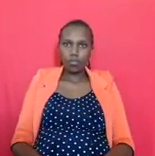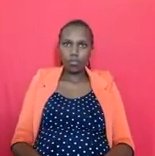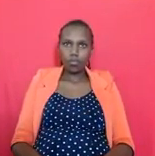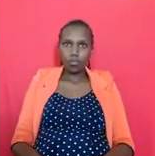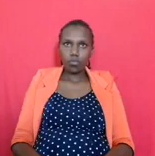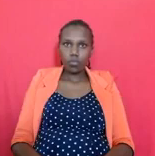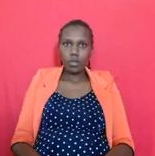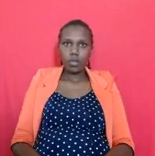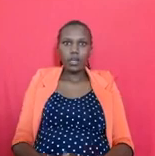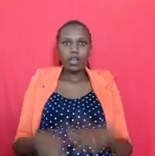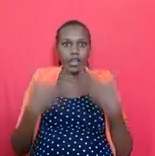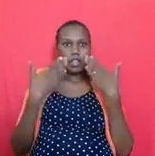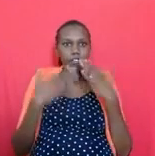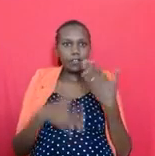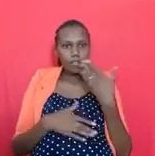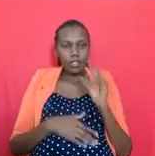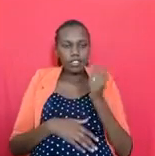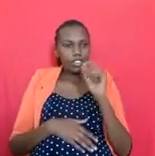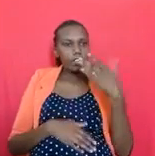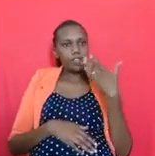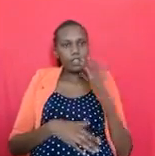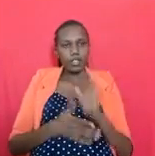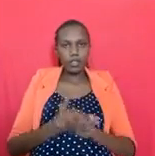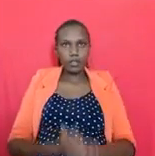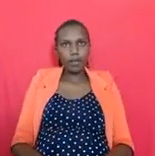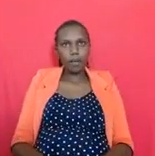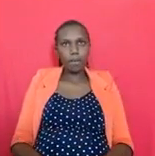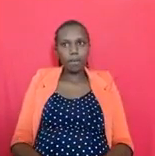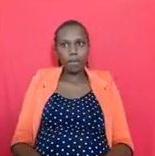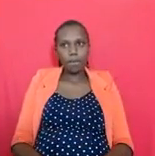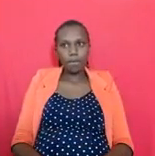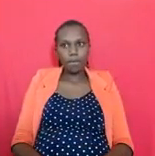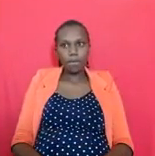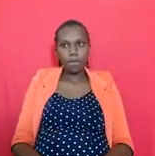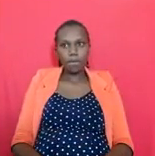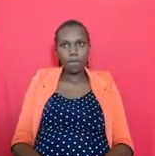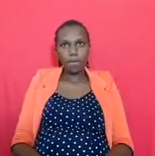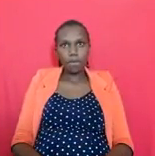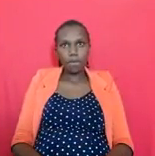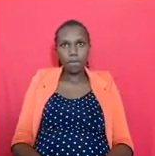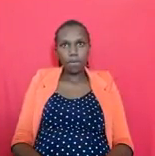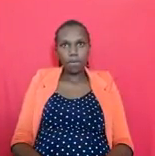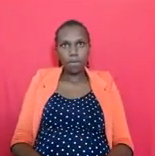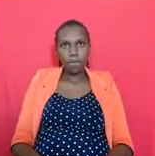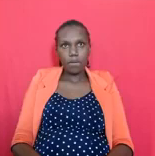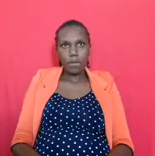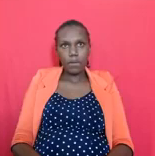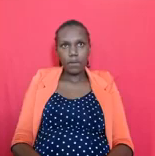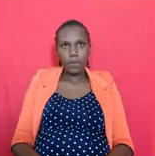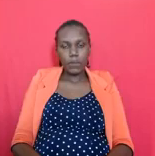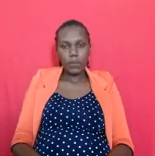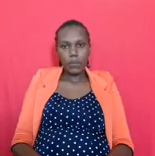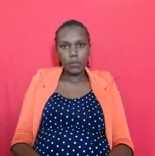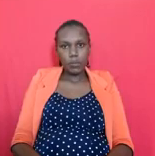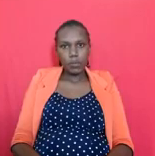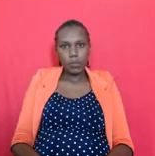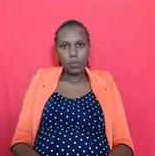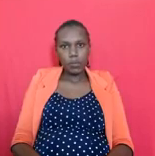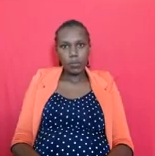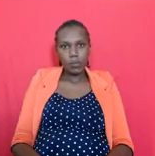Kauna wandika, he mudu thandikite, he mudu kweda kwa dikiruwa. Very